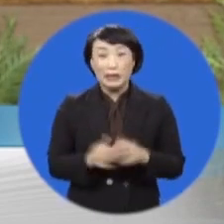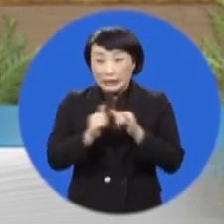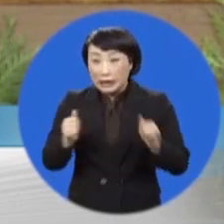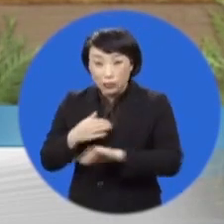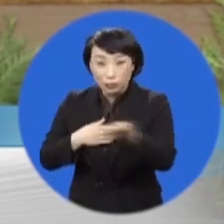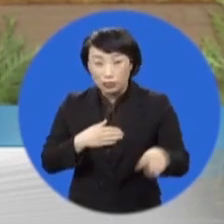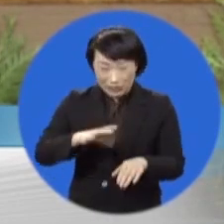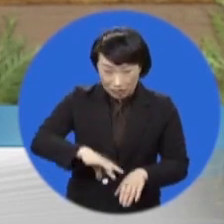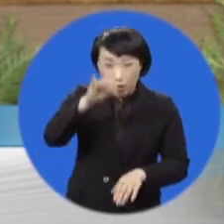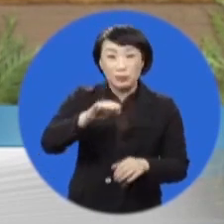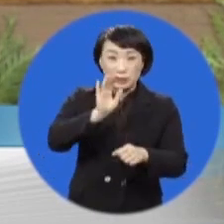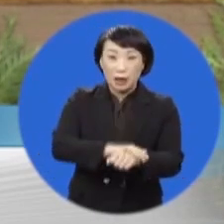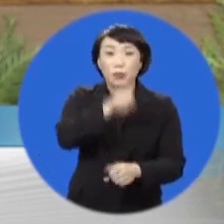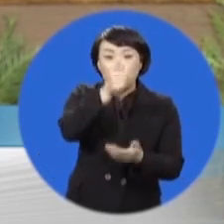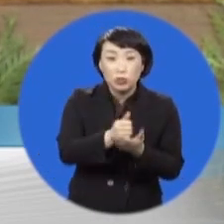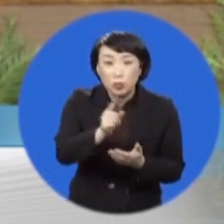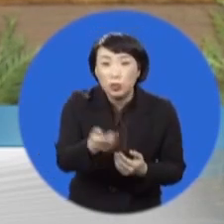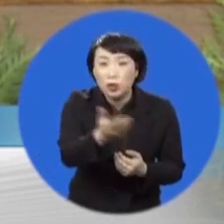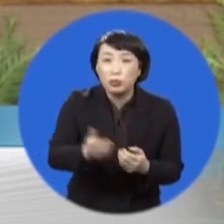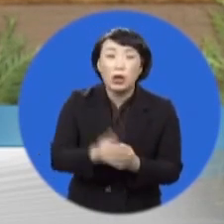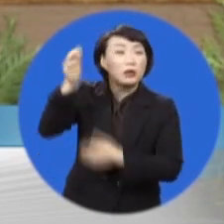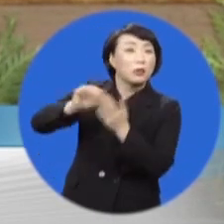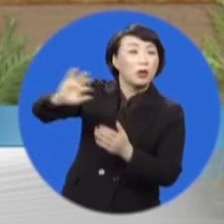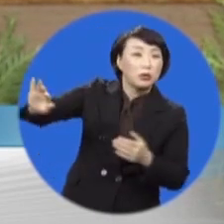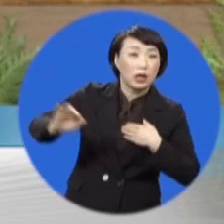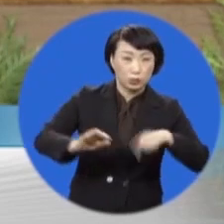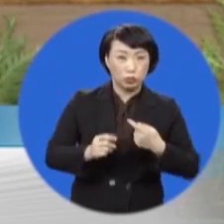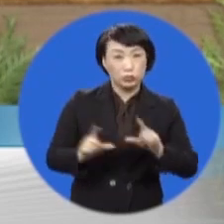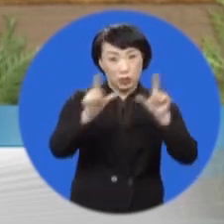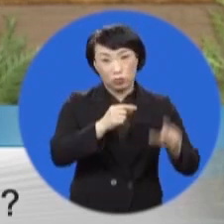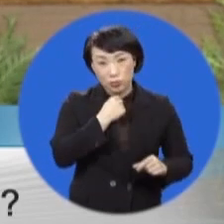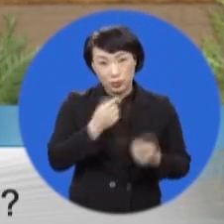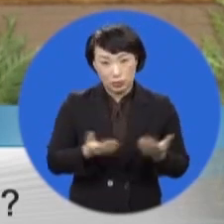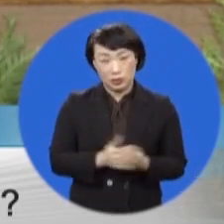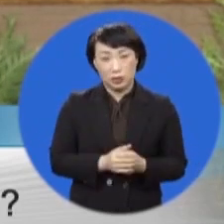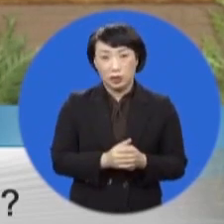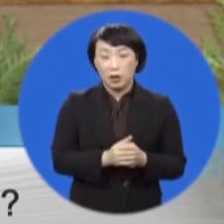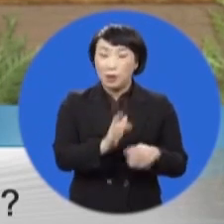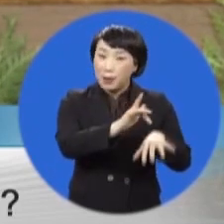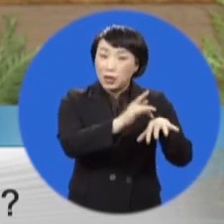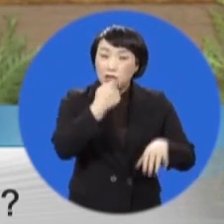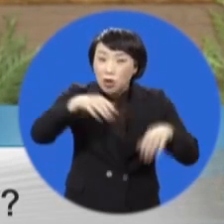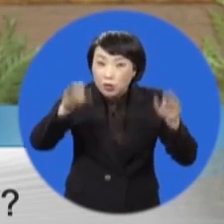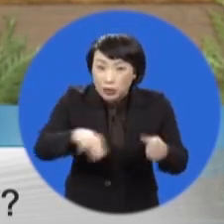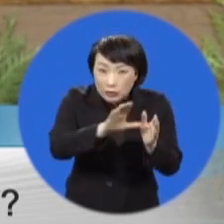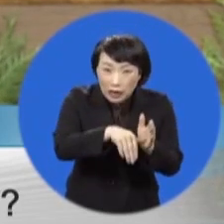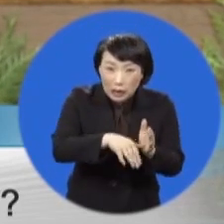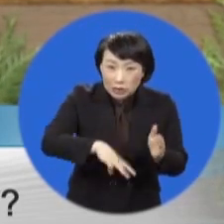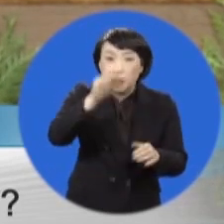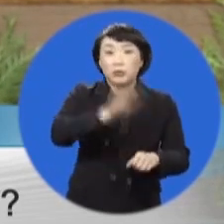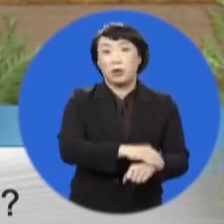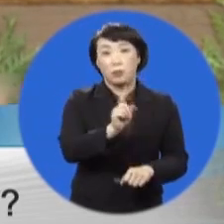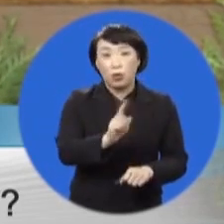인간의 최초의 잘못된 죄가 뭐냐 수수로 살겠다는 것이 마음 중가 형산 시점에 최초의